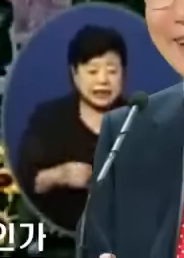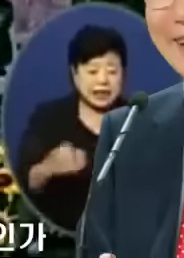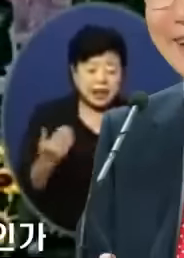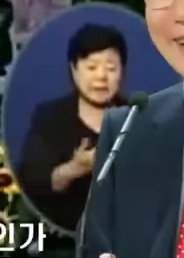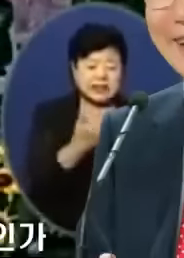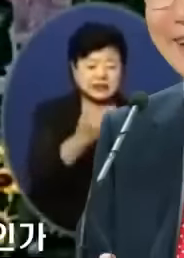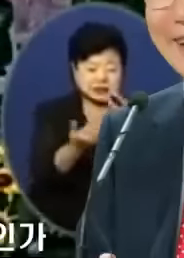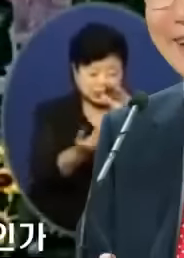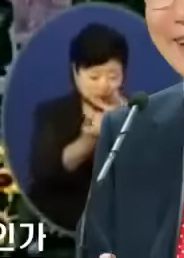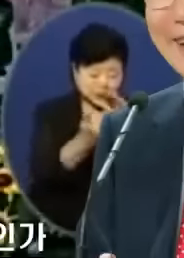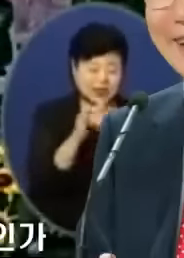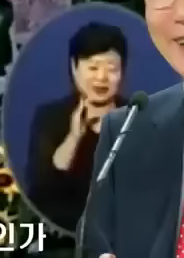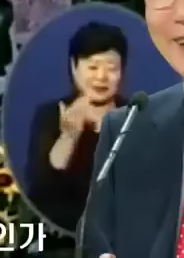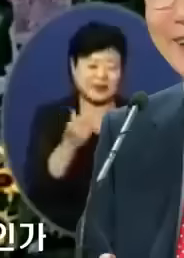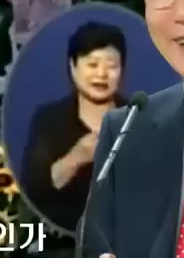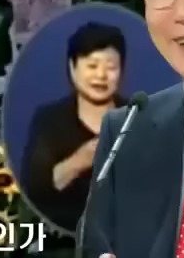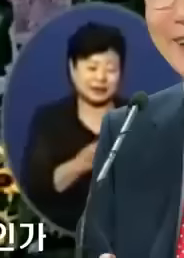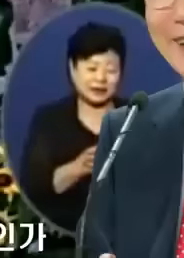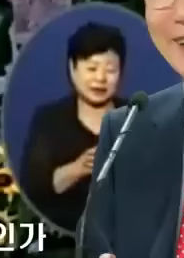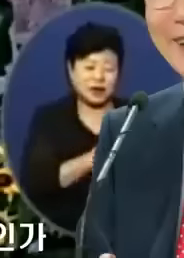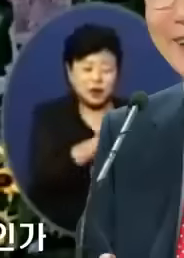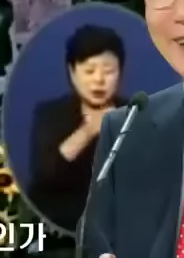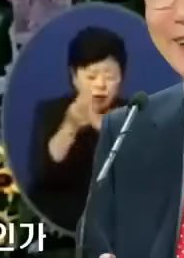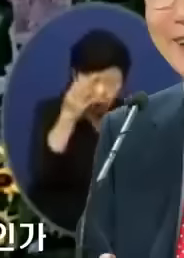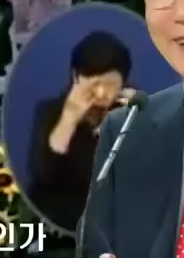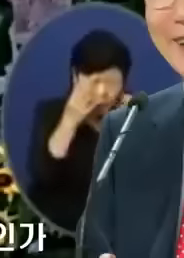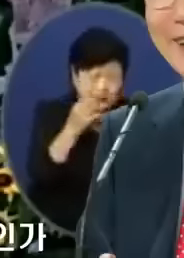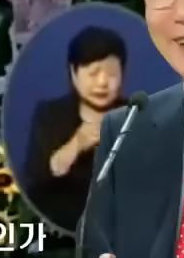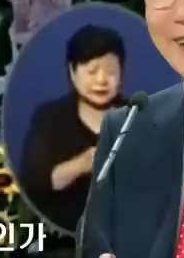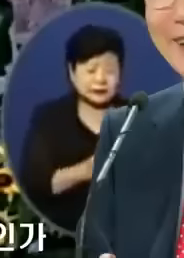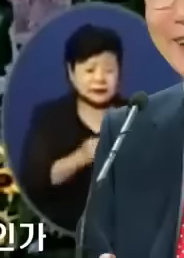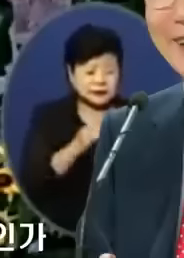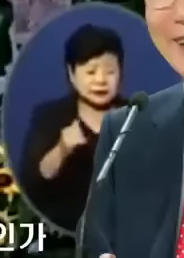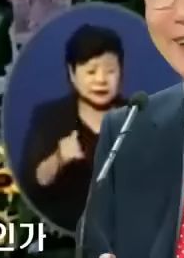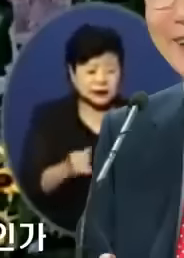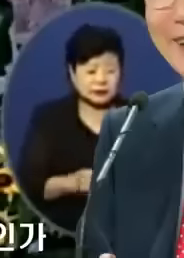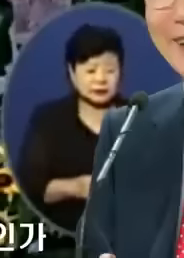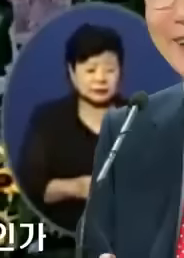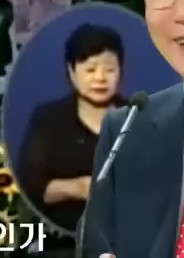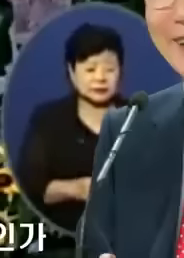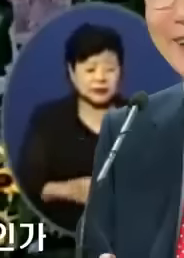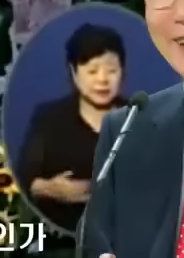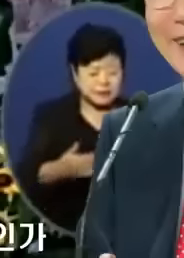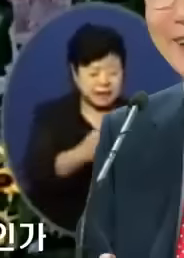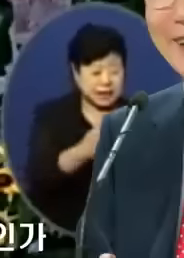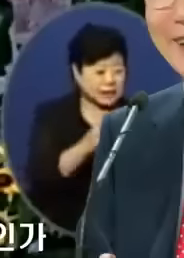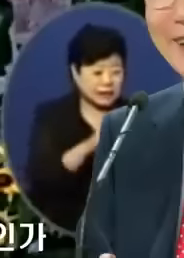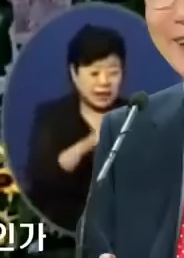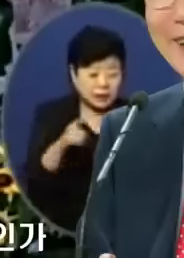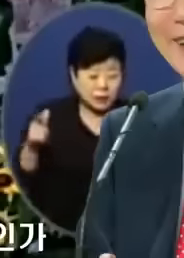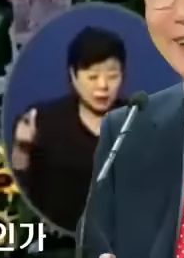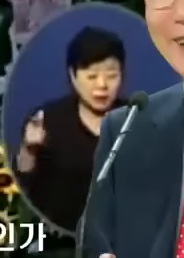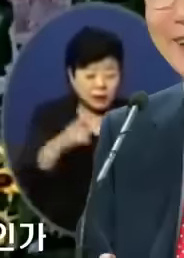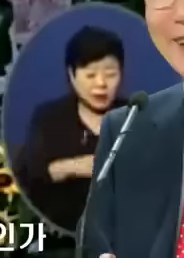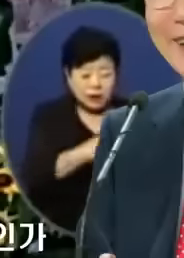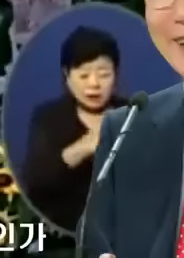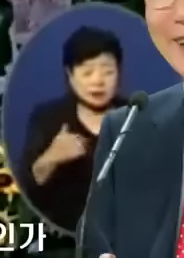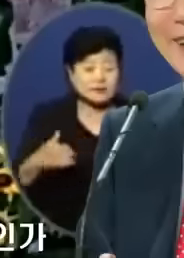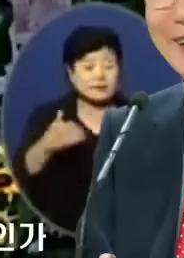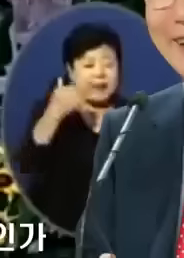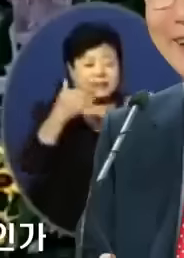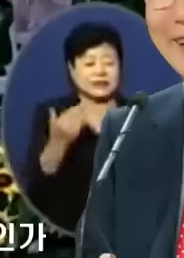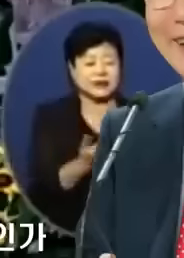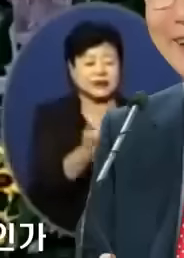성장을 이룰 수가 있습니다. 그러므로 우리는 고난을 인생을 가로막는 장애물로 여길 것이 아니라 더 큰